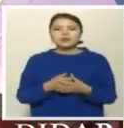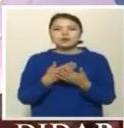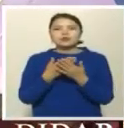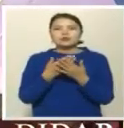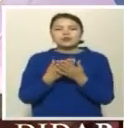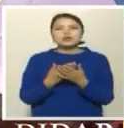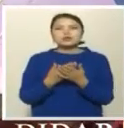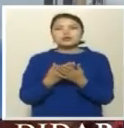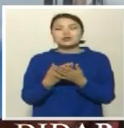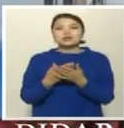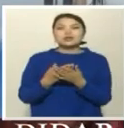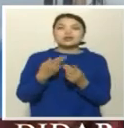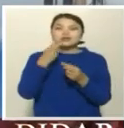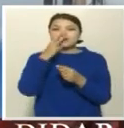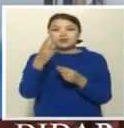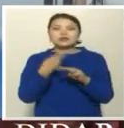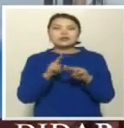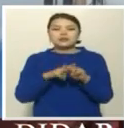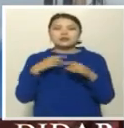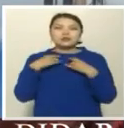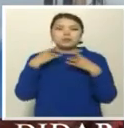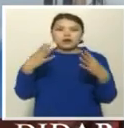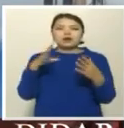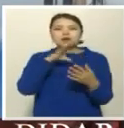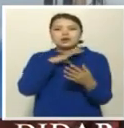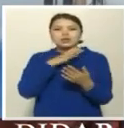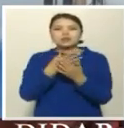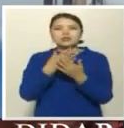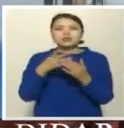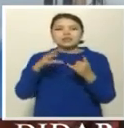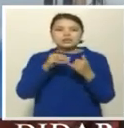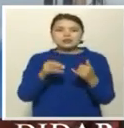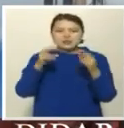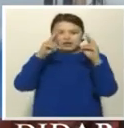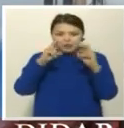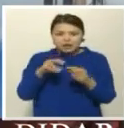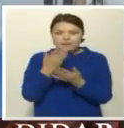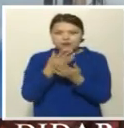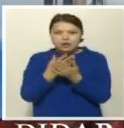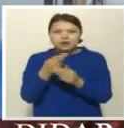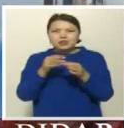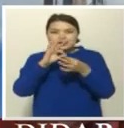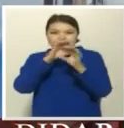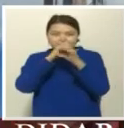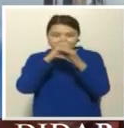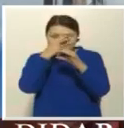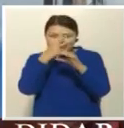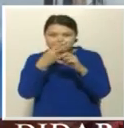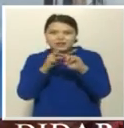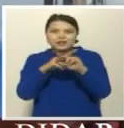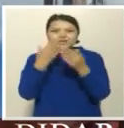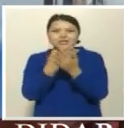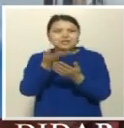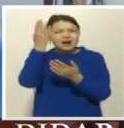Кітаптың тұсаукесеріне өткіздік мінекей. Оны да жазған геолог барлаушы, белгілі осы жердің азаматы, я